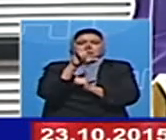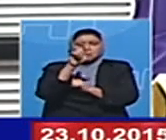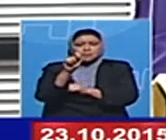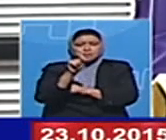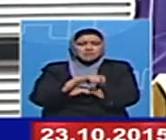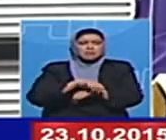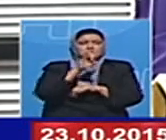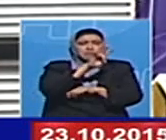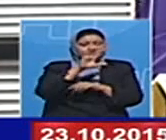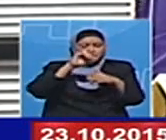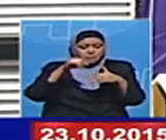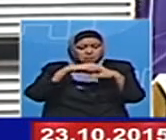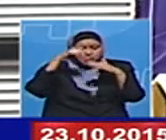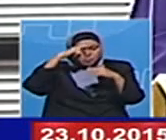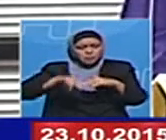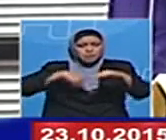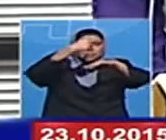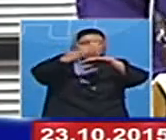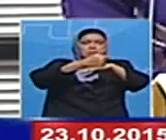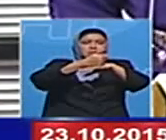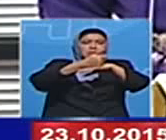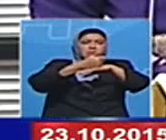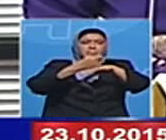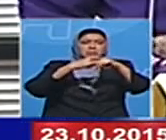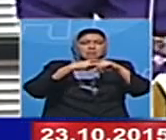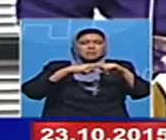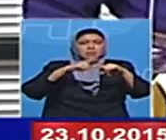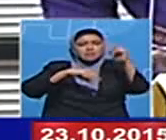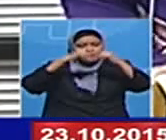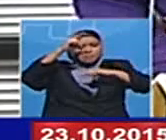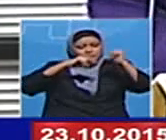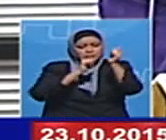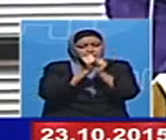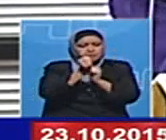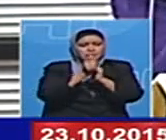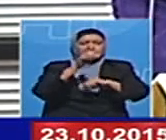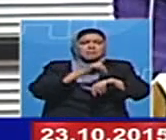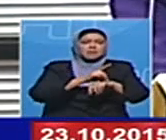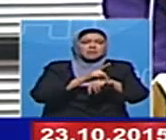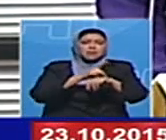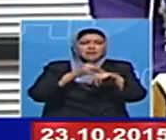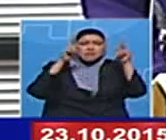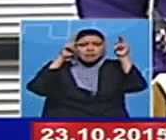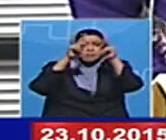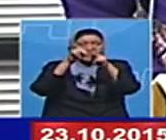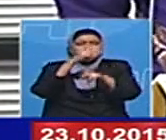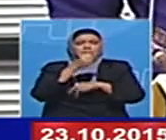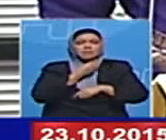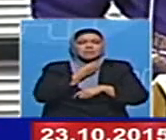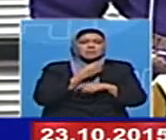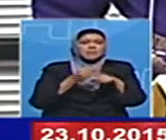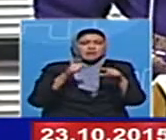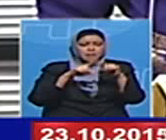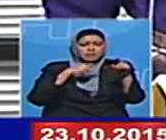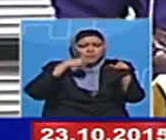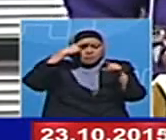Kompleks sukan iaitu di Bagan datuk dan Kuantan dan keenam r60 juta untuk menambah baik